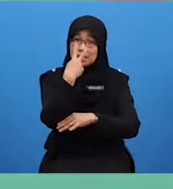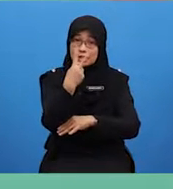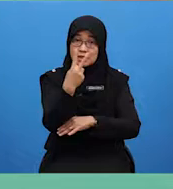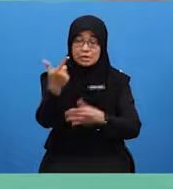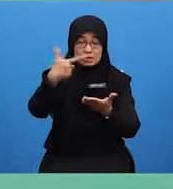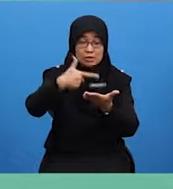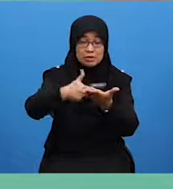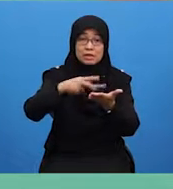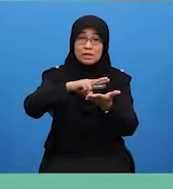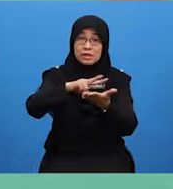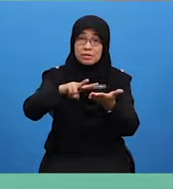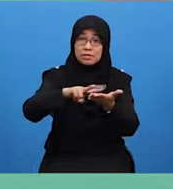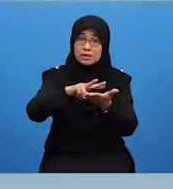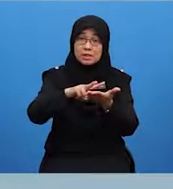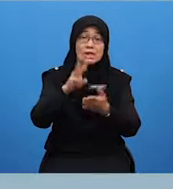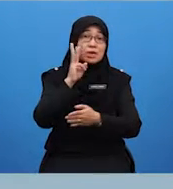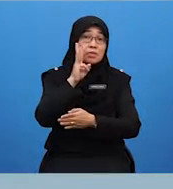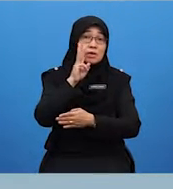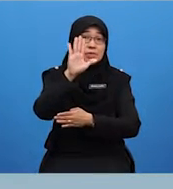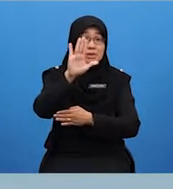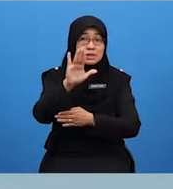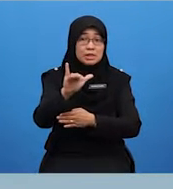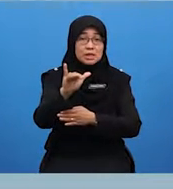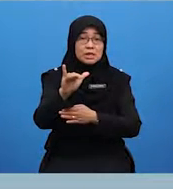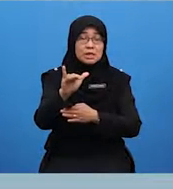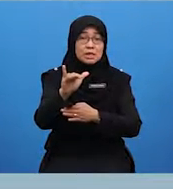yang mengalami haid.